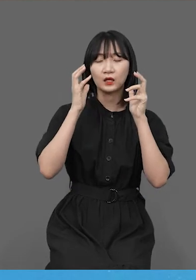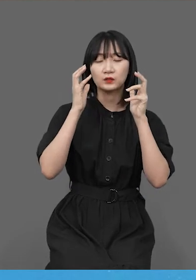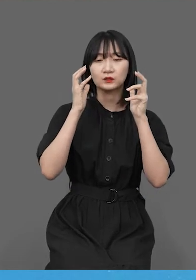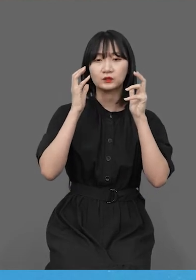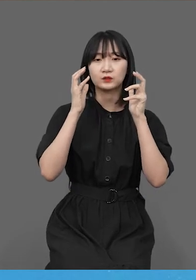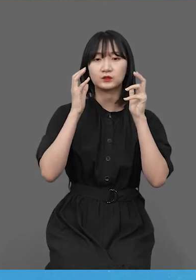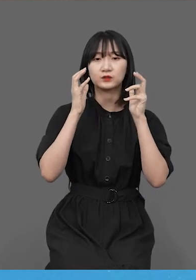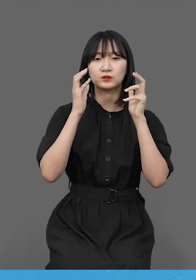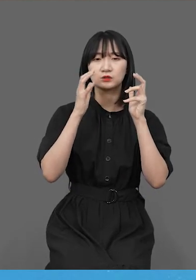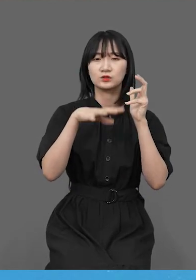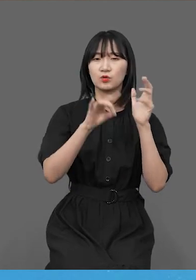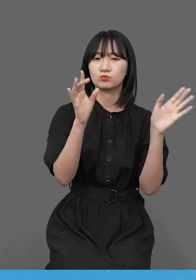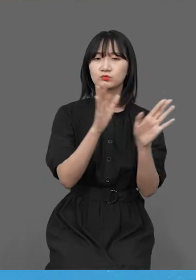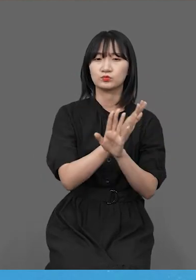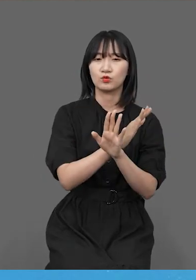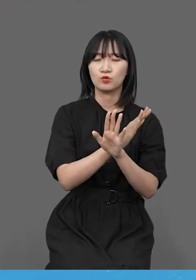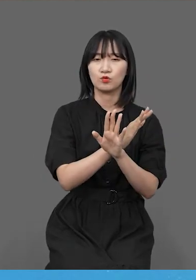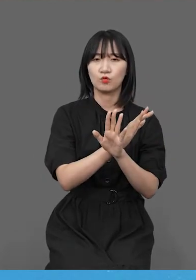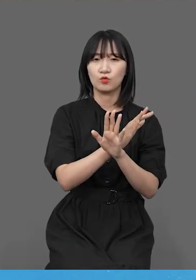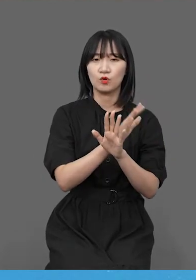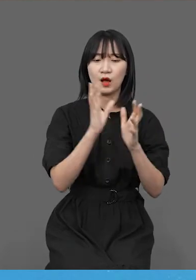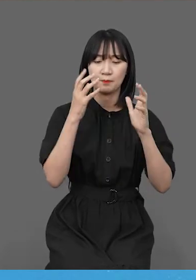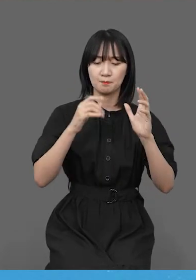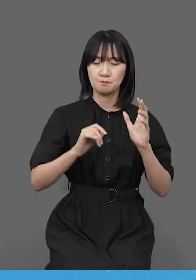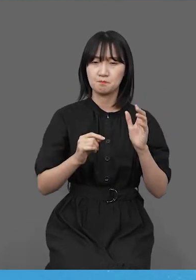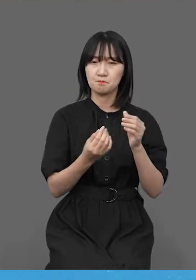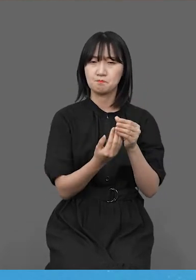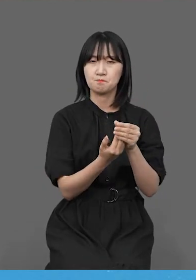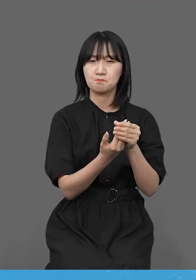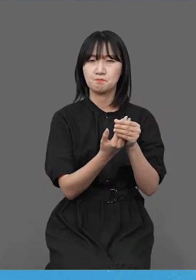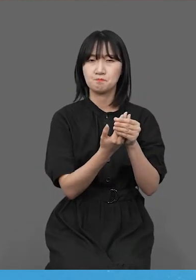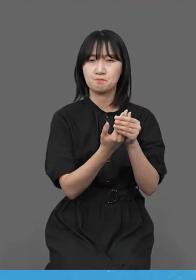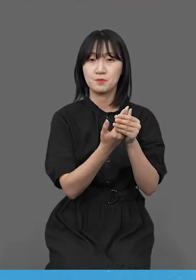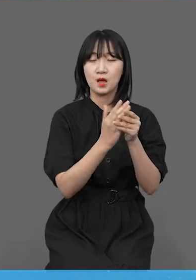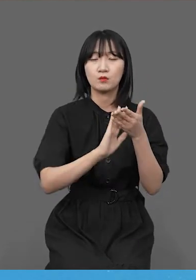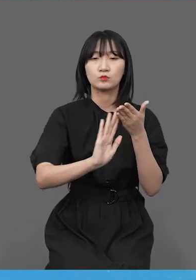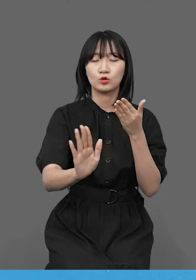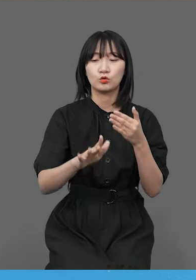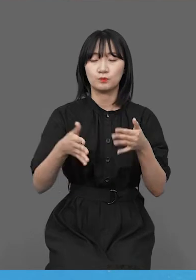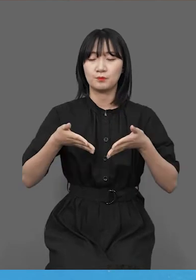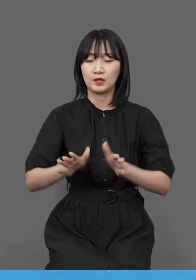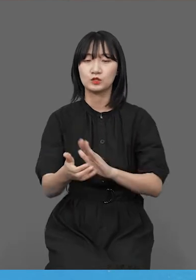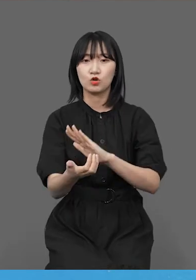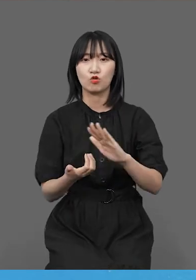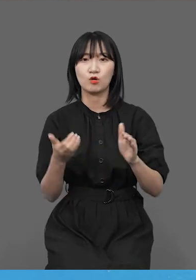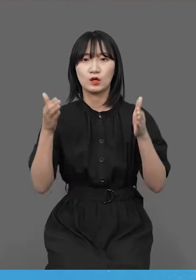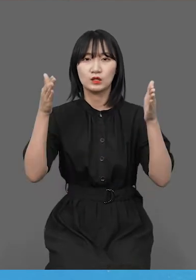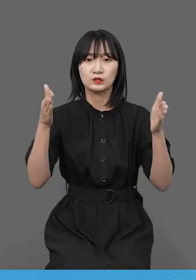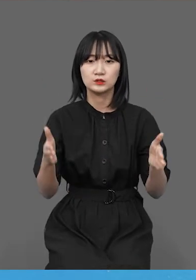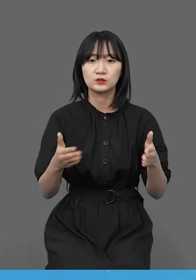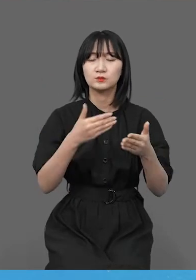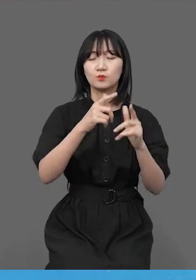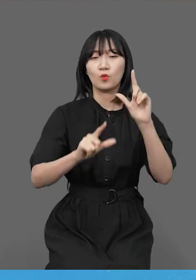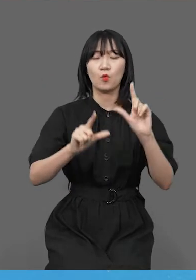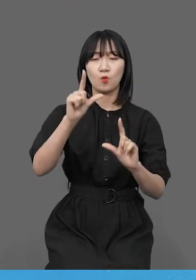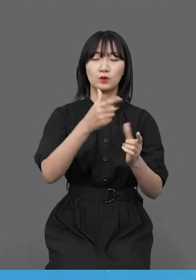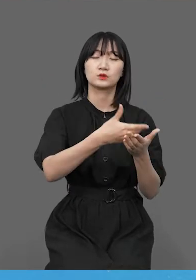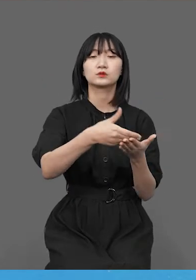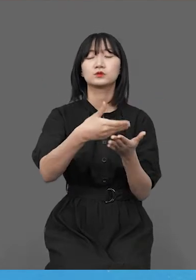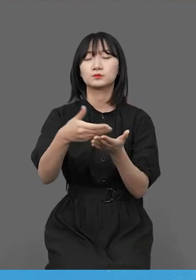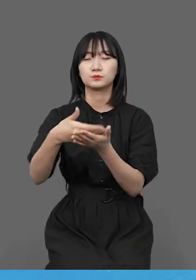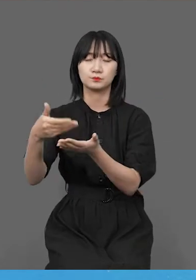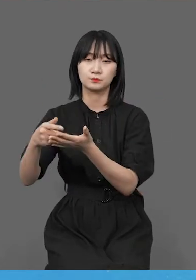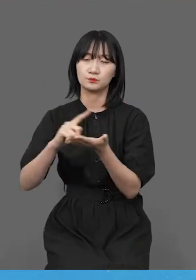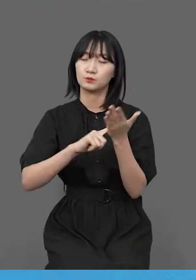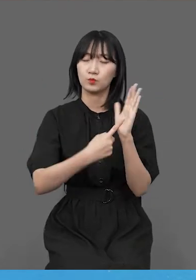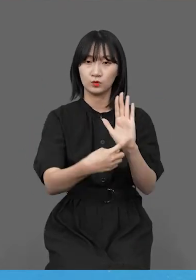배아 시절서부터 태아를 거쳐서 이제 태어나기 전까지 그 모양을 그림으로 표현한